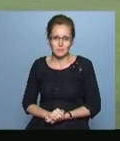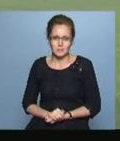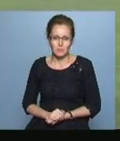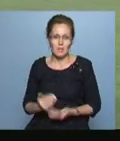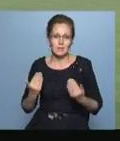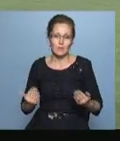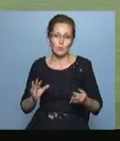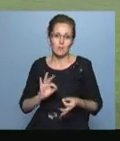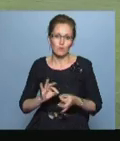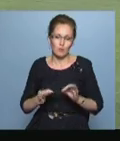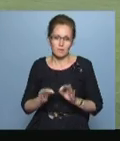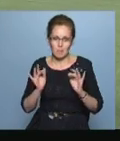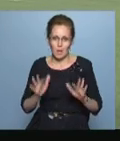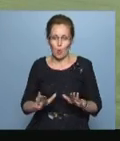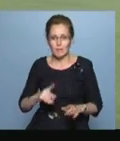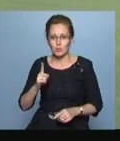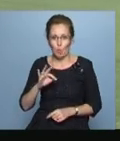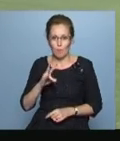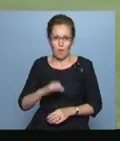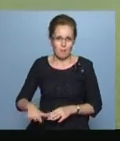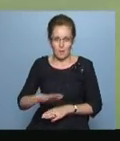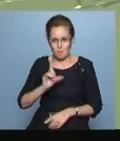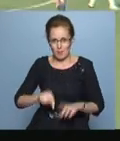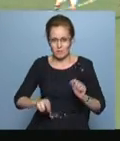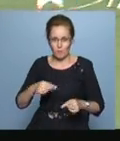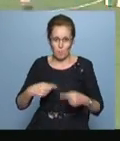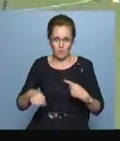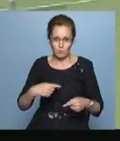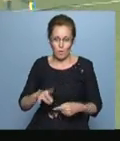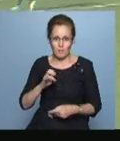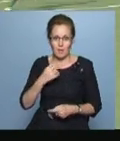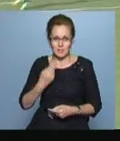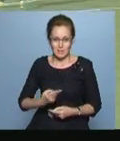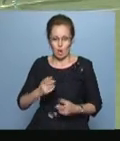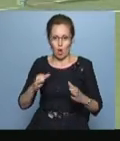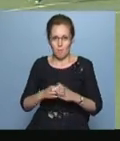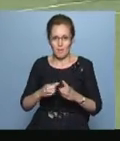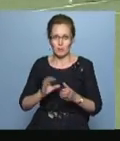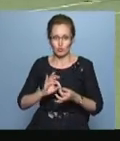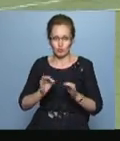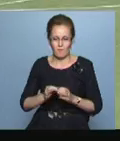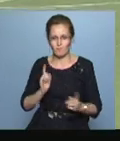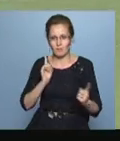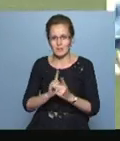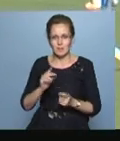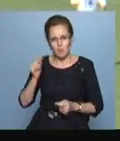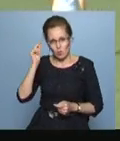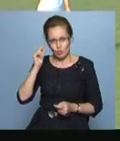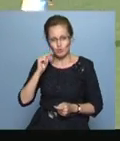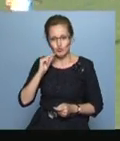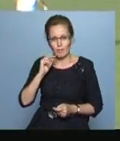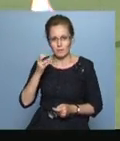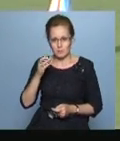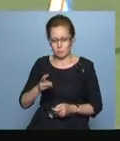Сегодня в Ижевске проходит зональное первенство по футболу. Юношеская команда «Зенит Ижевск» встречается с челнинским «КамАЗом». Наши спортсмены